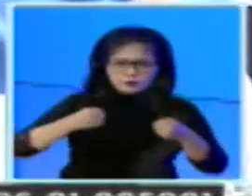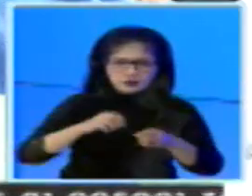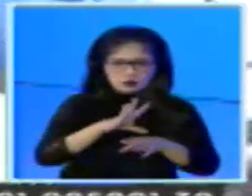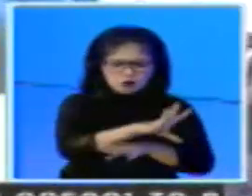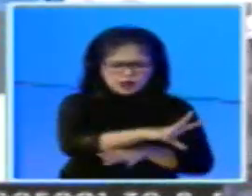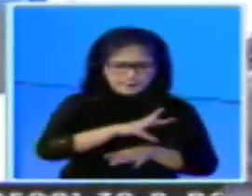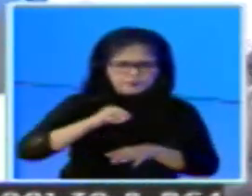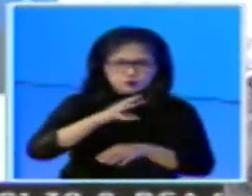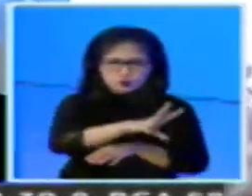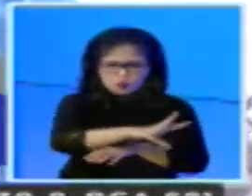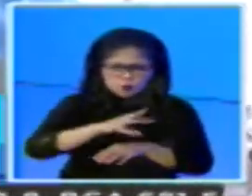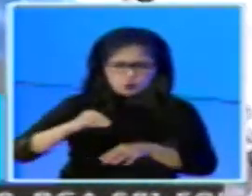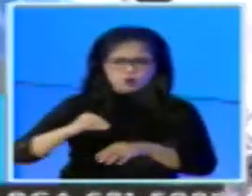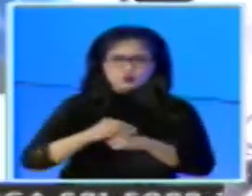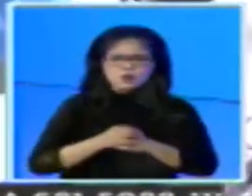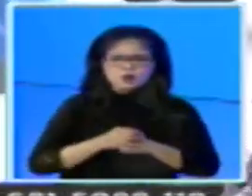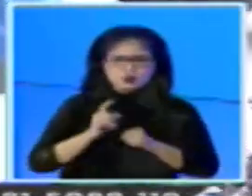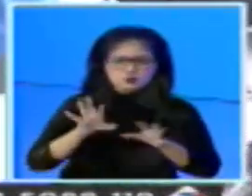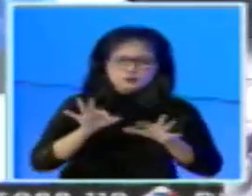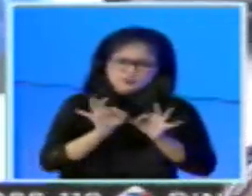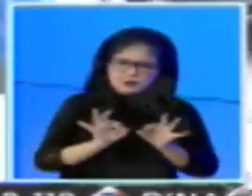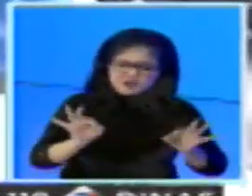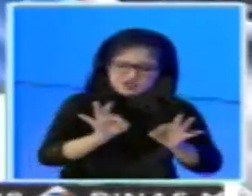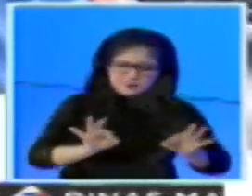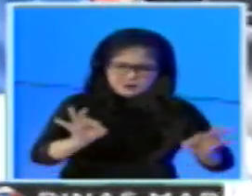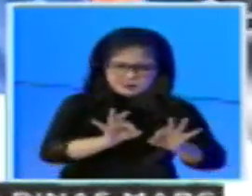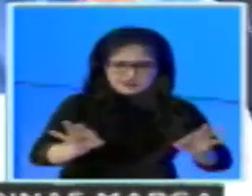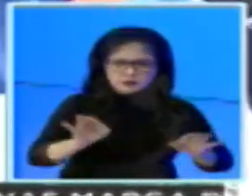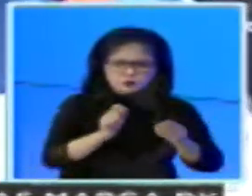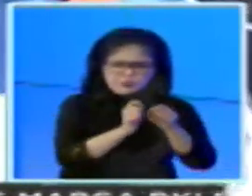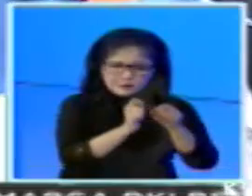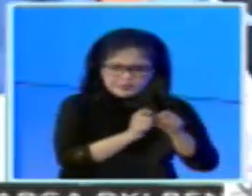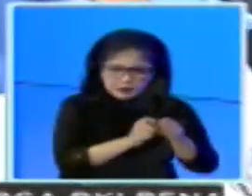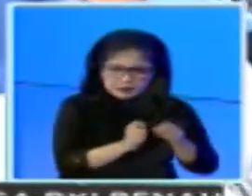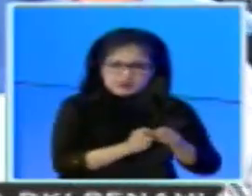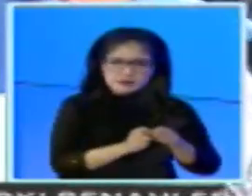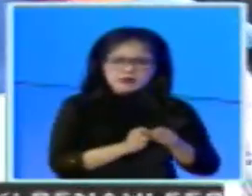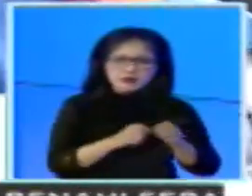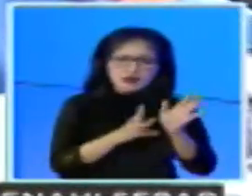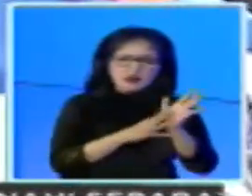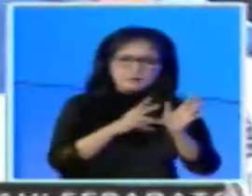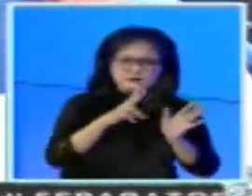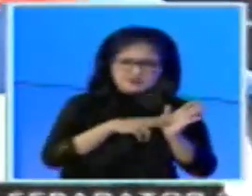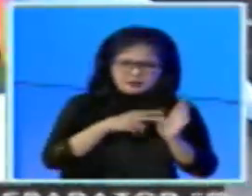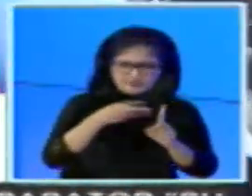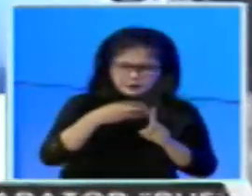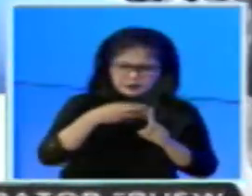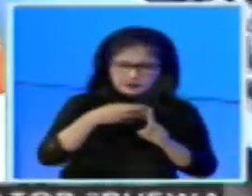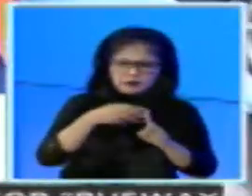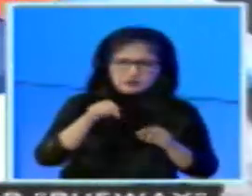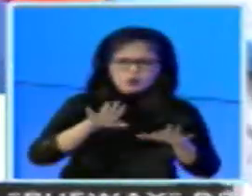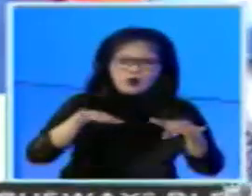Menyisir pembenahan untuk rekondisi MCB atau